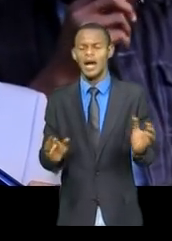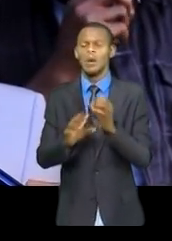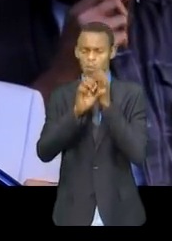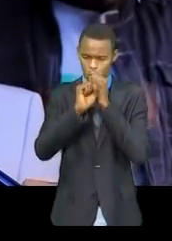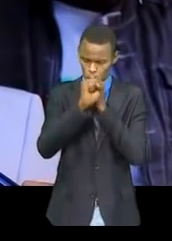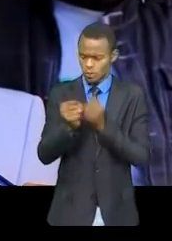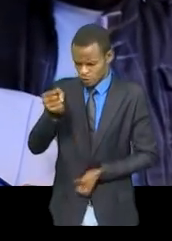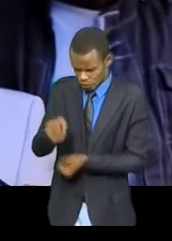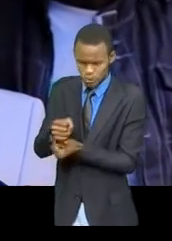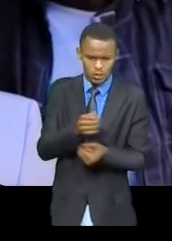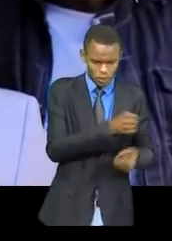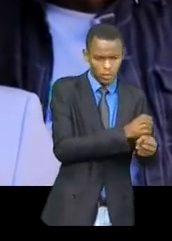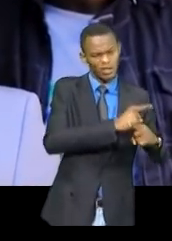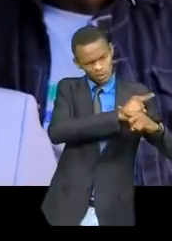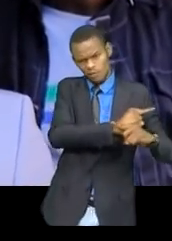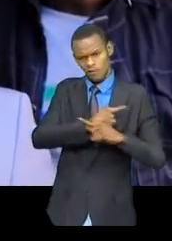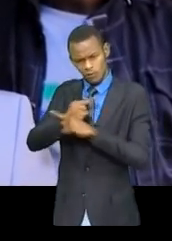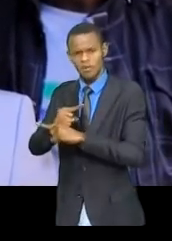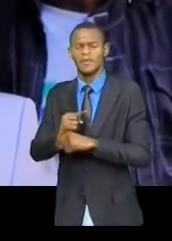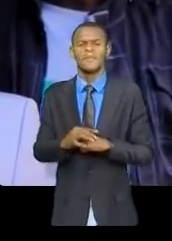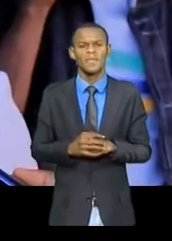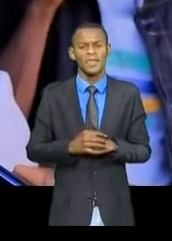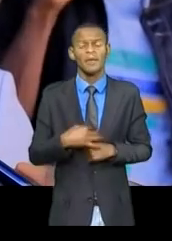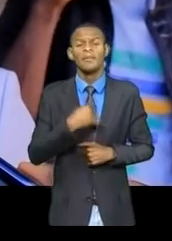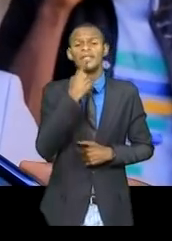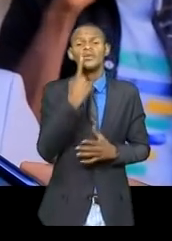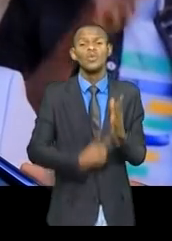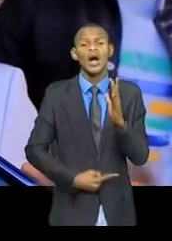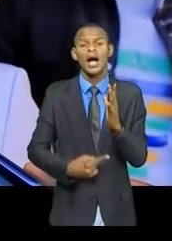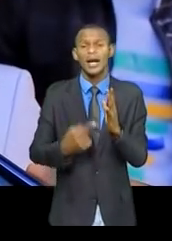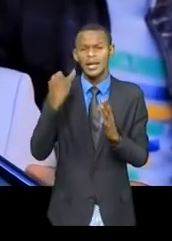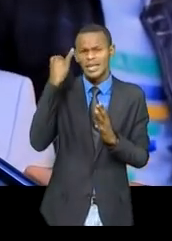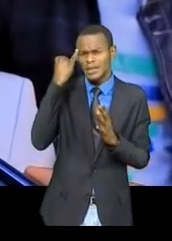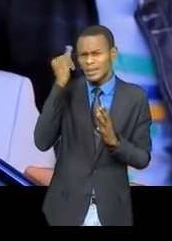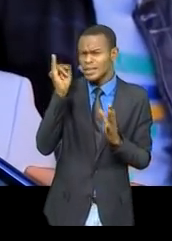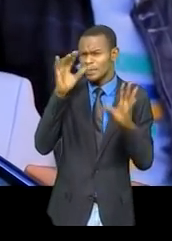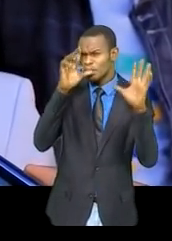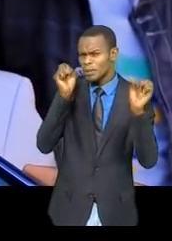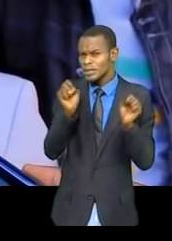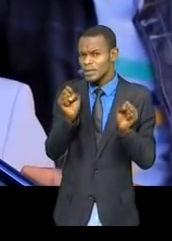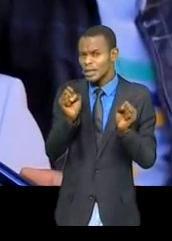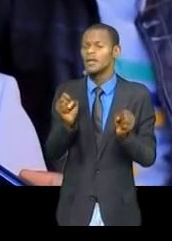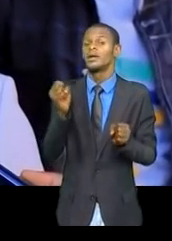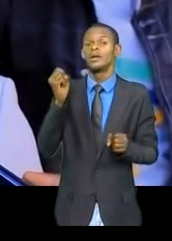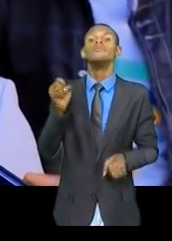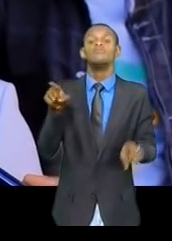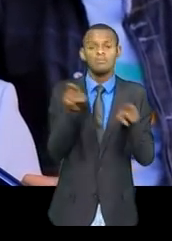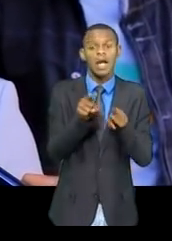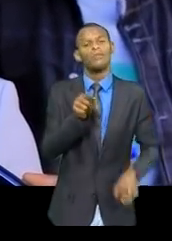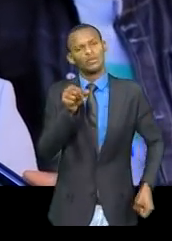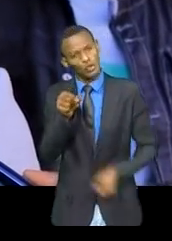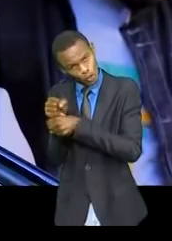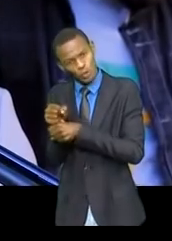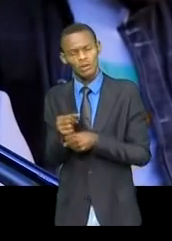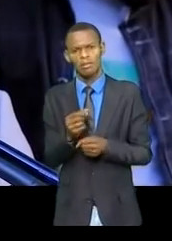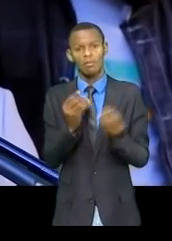suivre, épouser la vision du chef de l'État. Et vous savez, le chef de l'État actuel fait de la culture comme son cheval